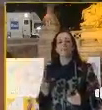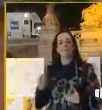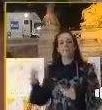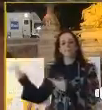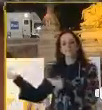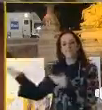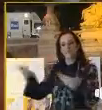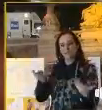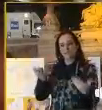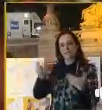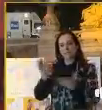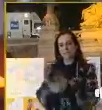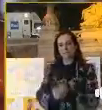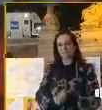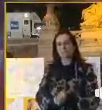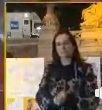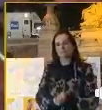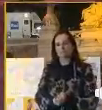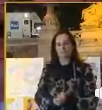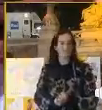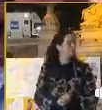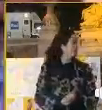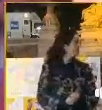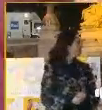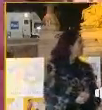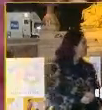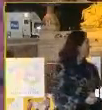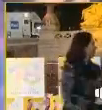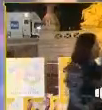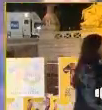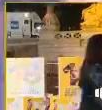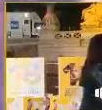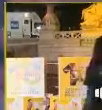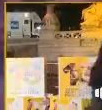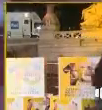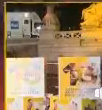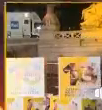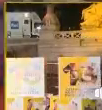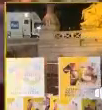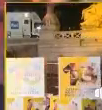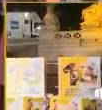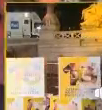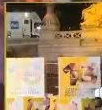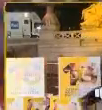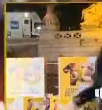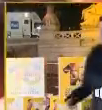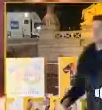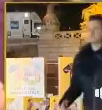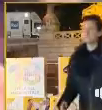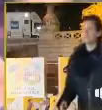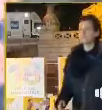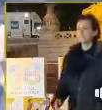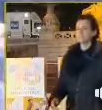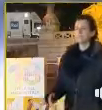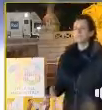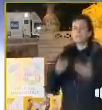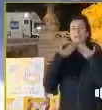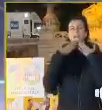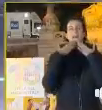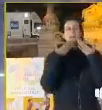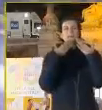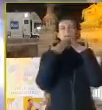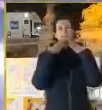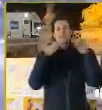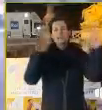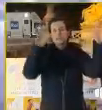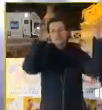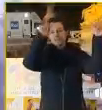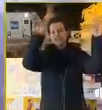Non vorrei creare qualche sofferenza qui, eh? Grazie!